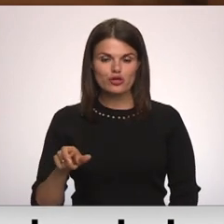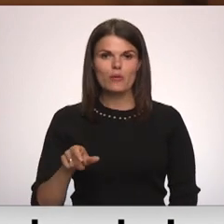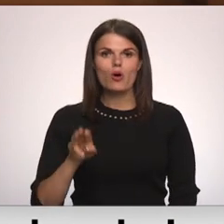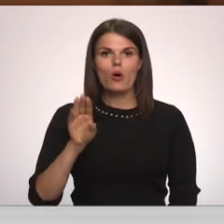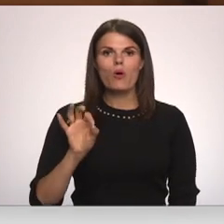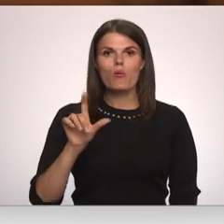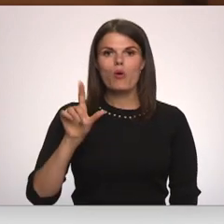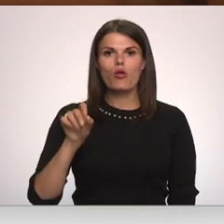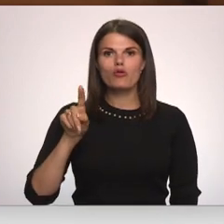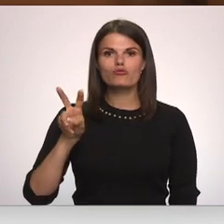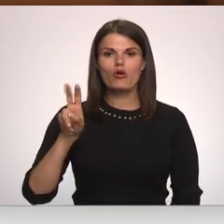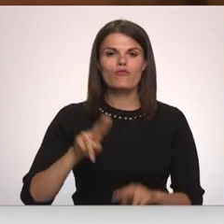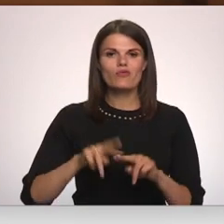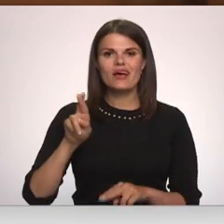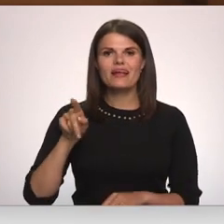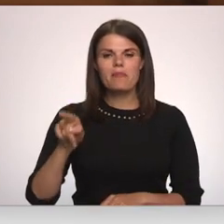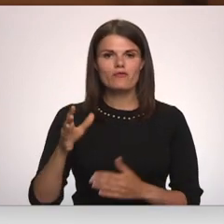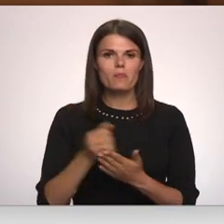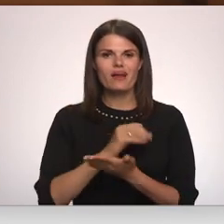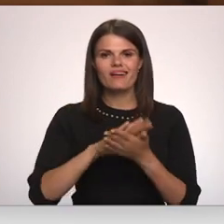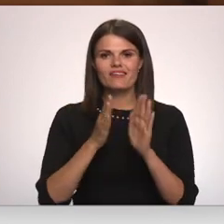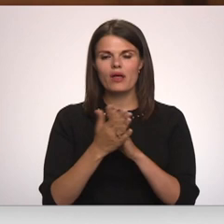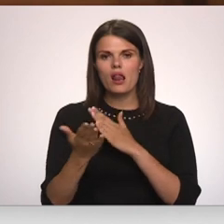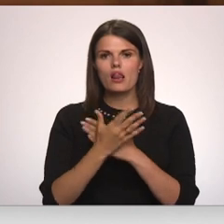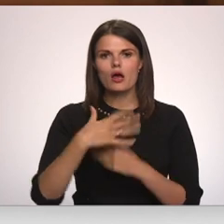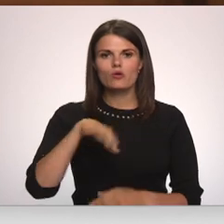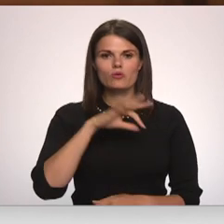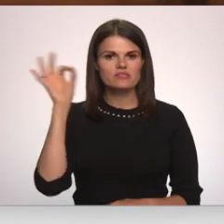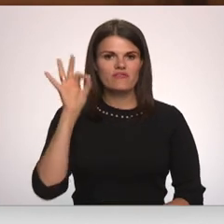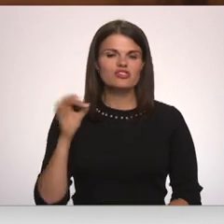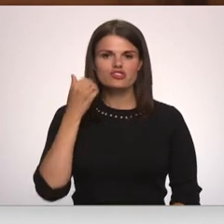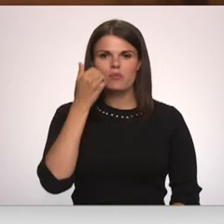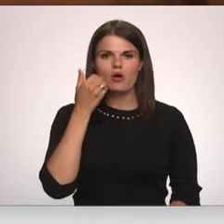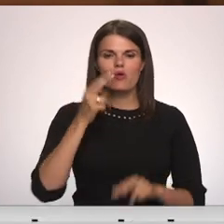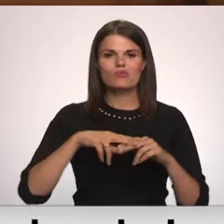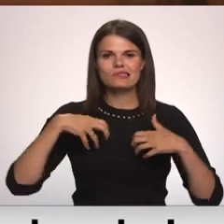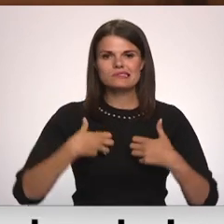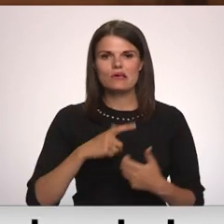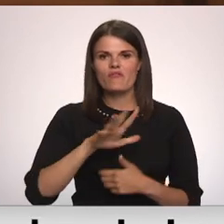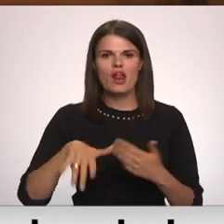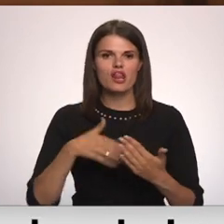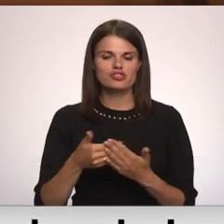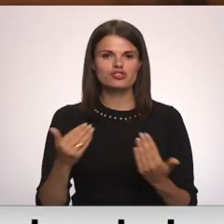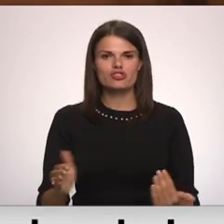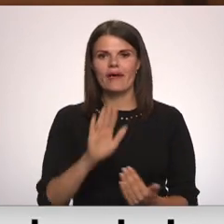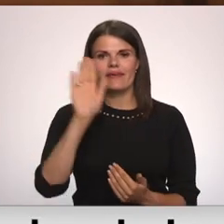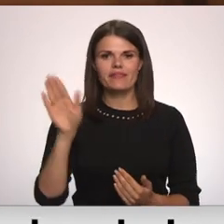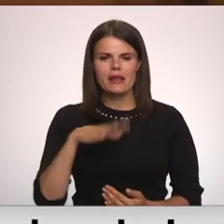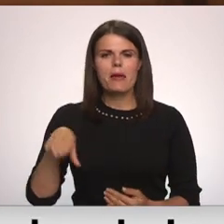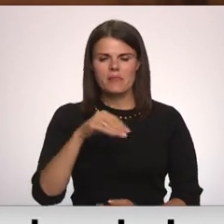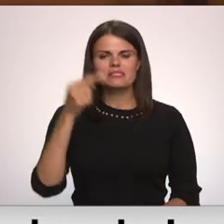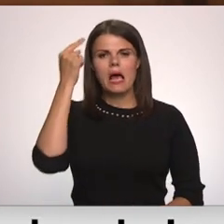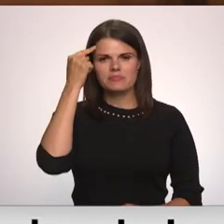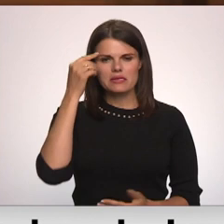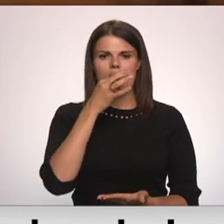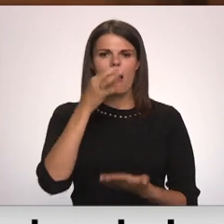Molotova un Ribbentropa panāktā vienošanās liek mums vāciešiem kaunēties un sērot vēl līdz šai dienai. Mēs apzināmies